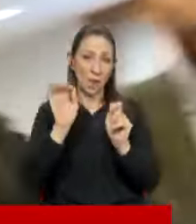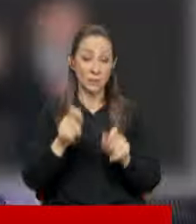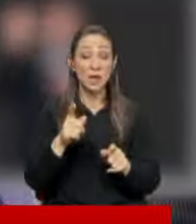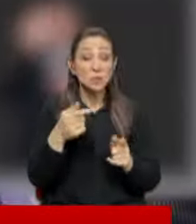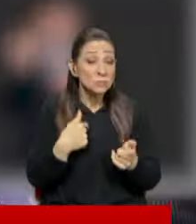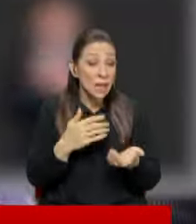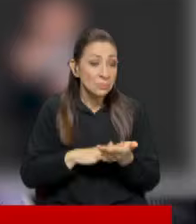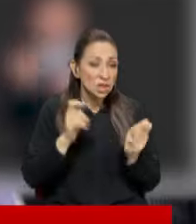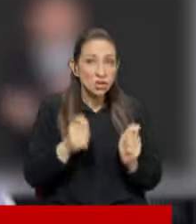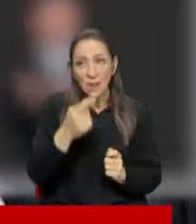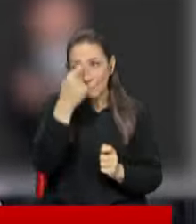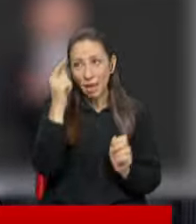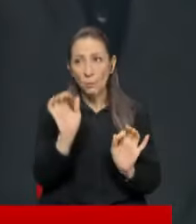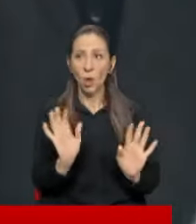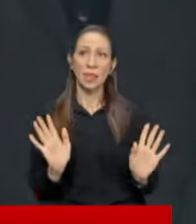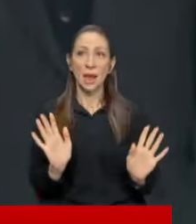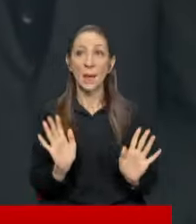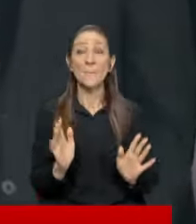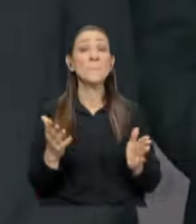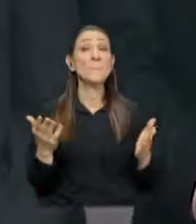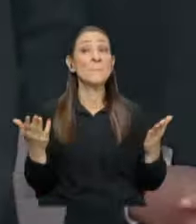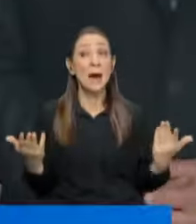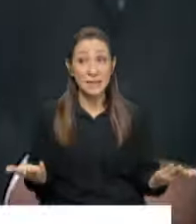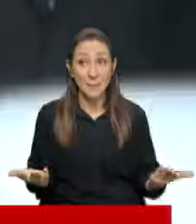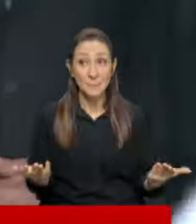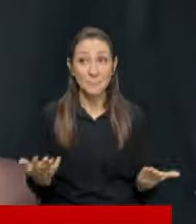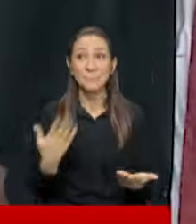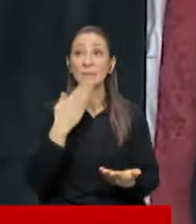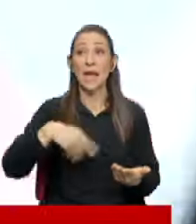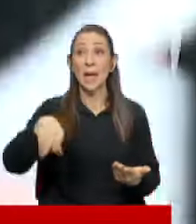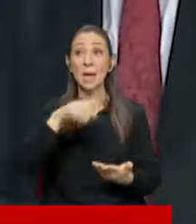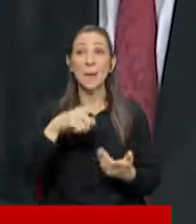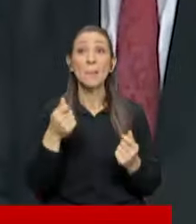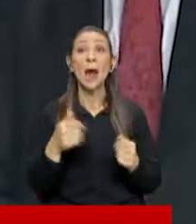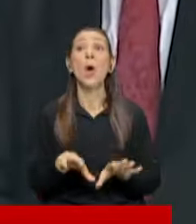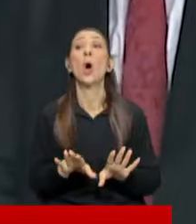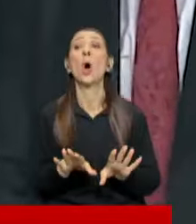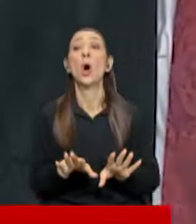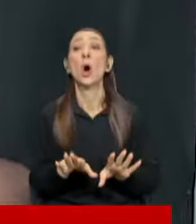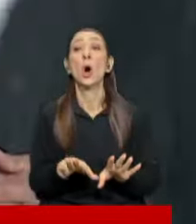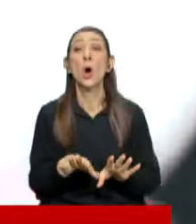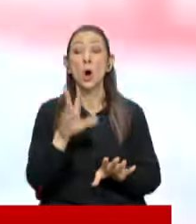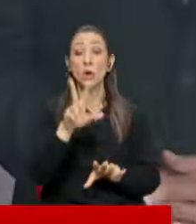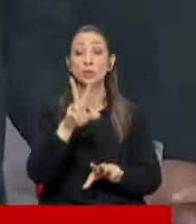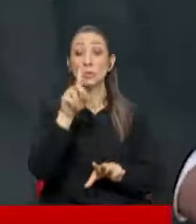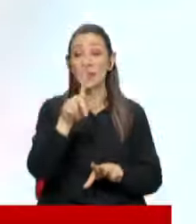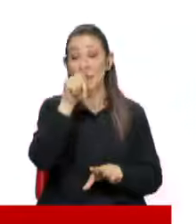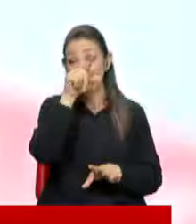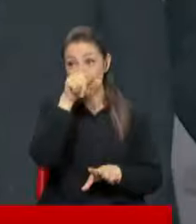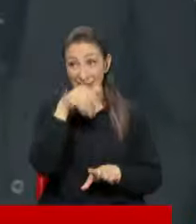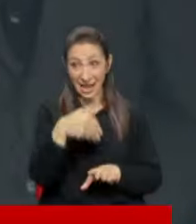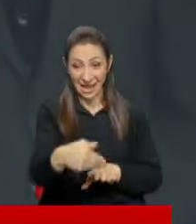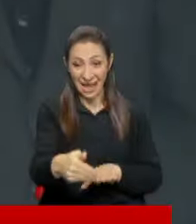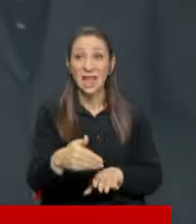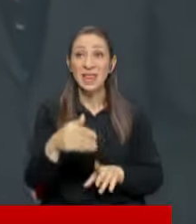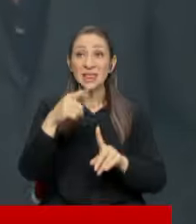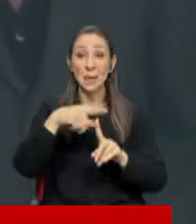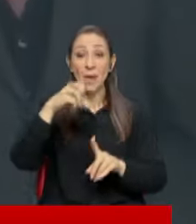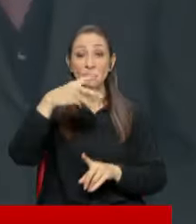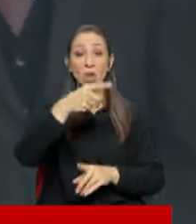Koşullar bu kadarına imkan veriyor dedi. Madem emekliye para yok, 31 Mart'ta da